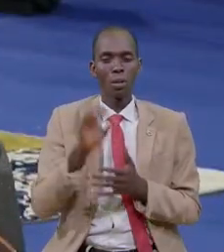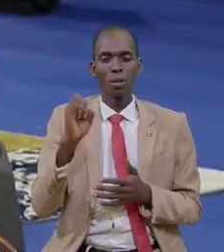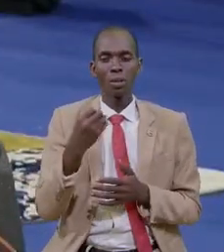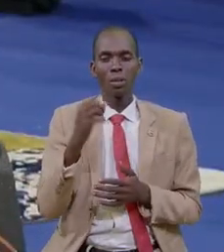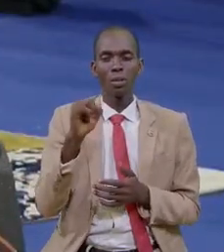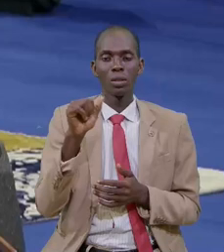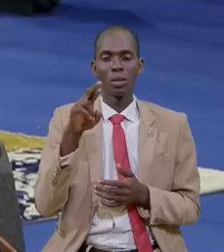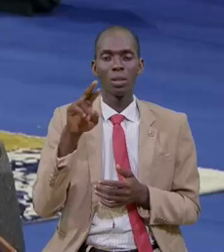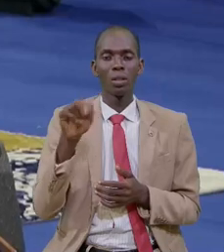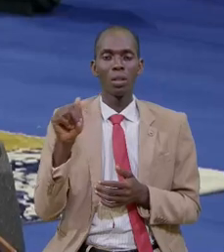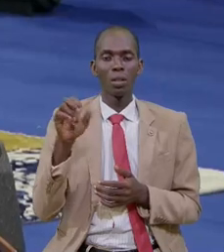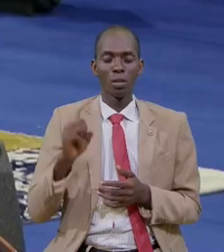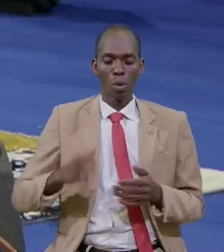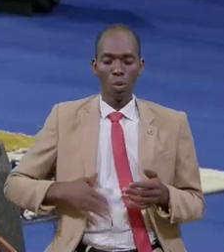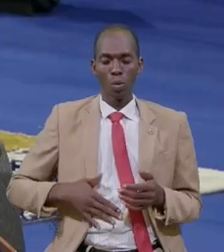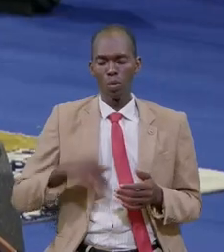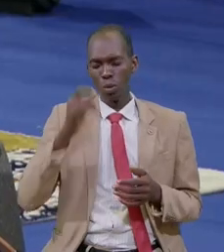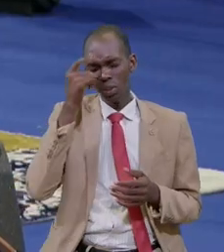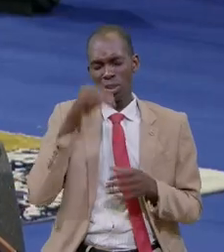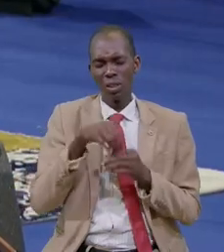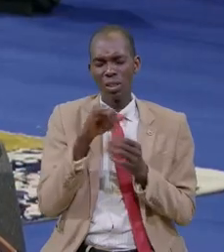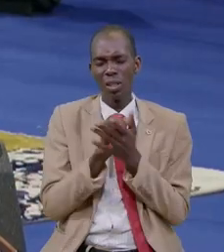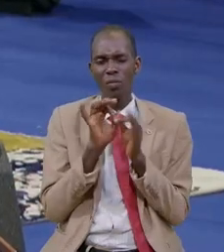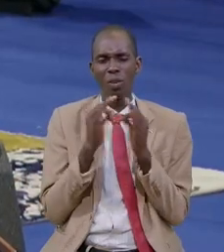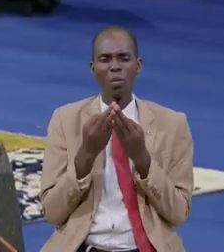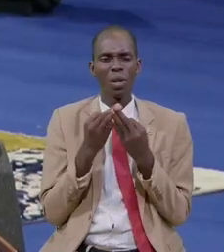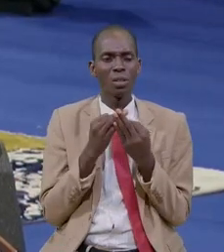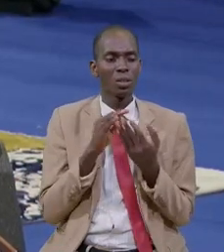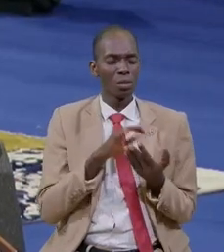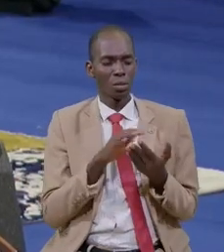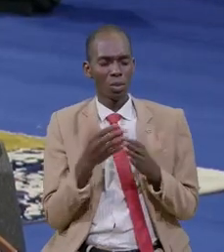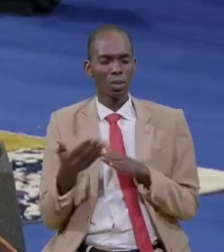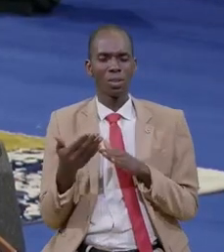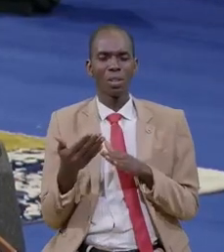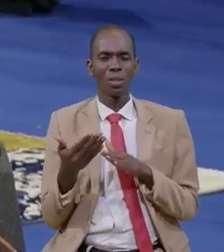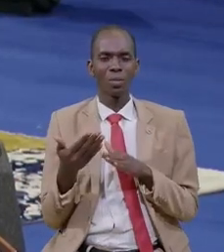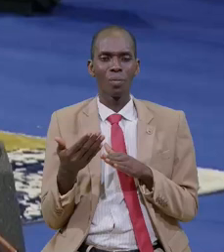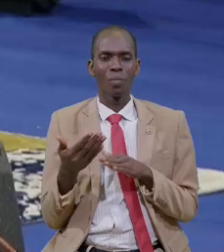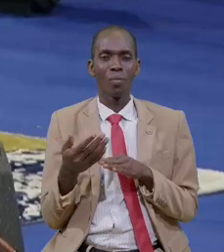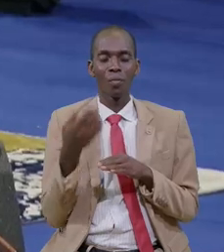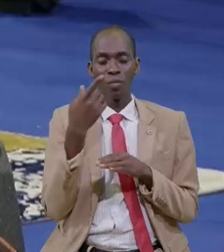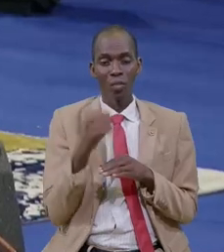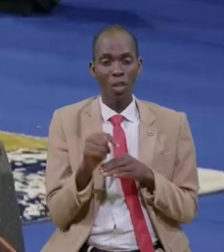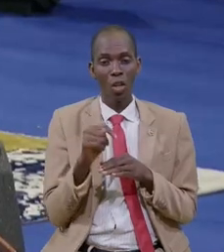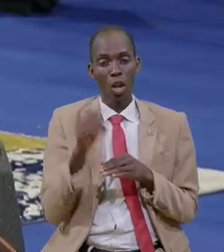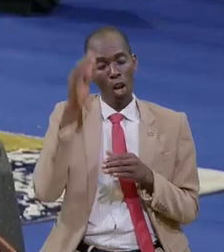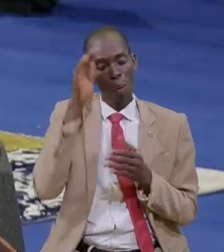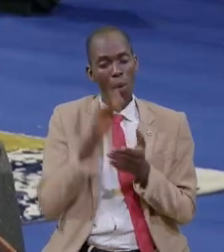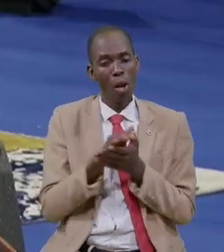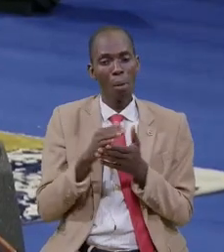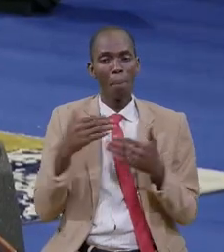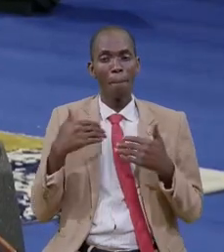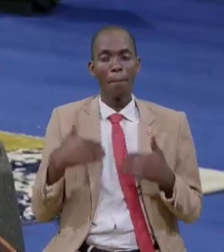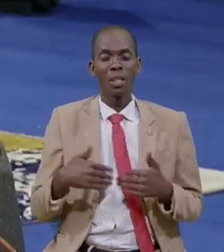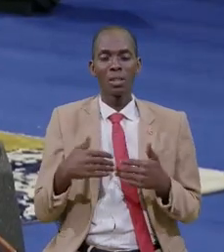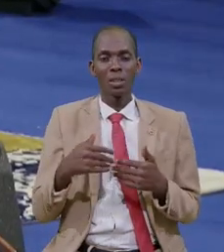Vous comprenez? Dans cette famille, mort, plus mort, le corps du mari